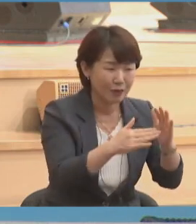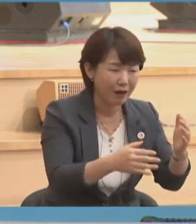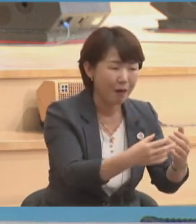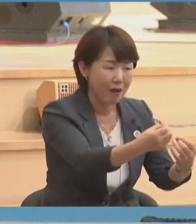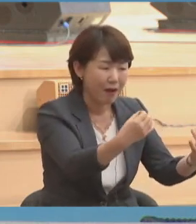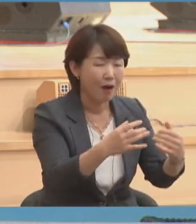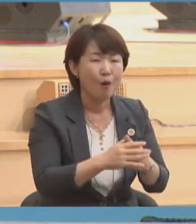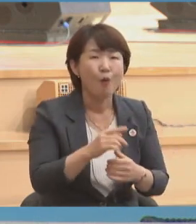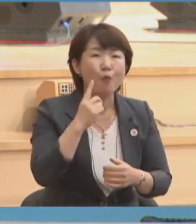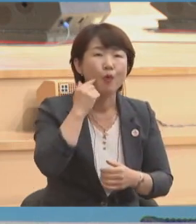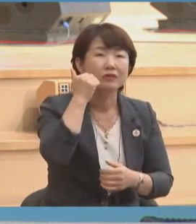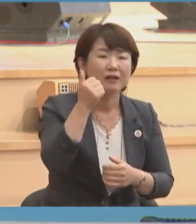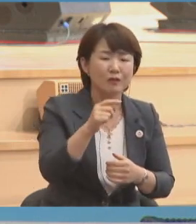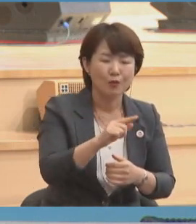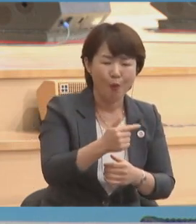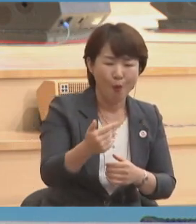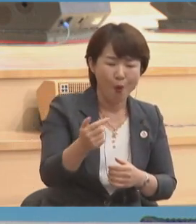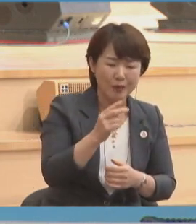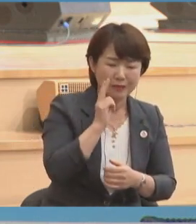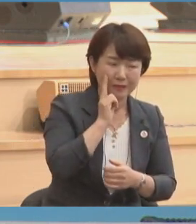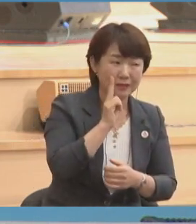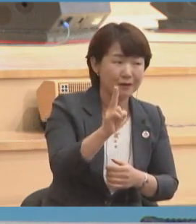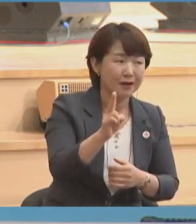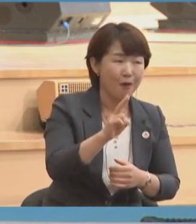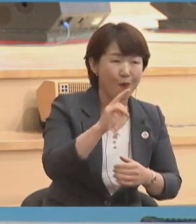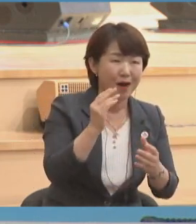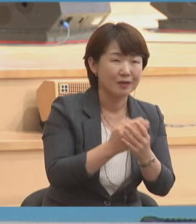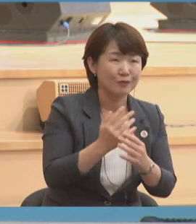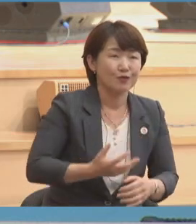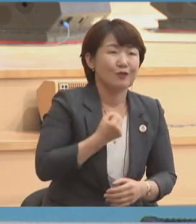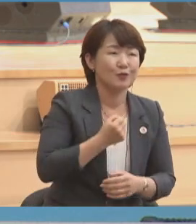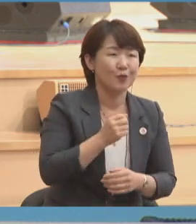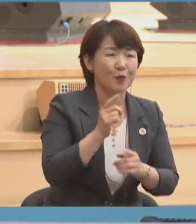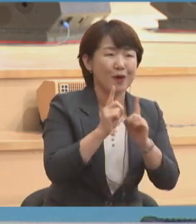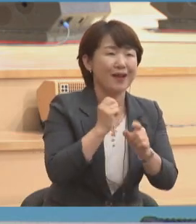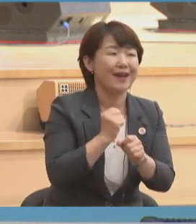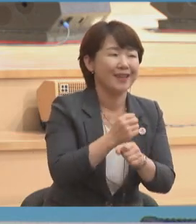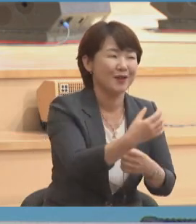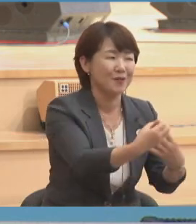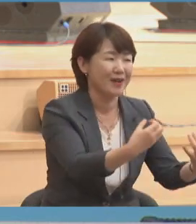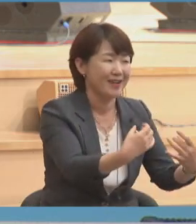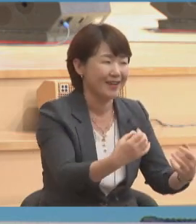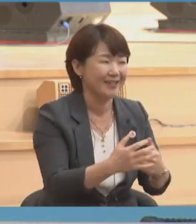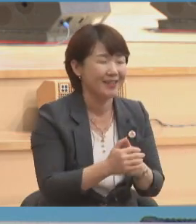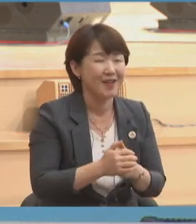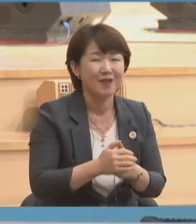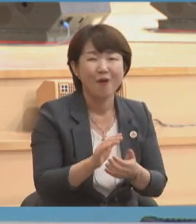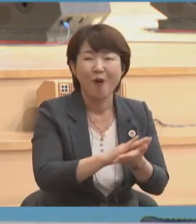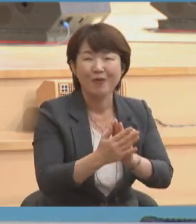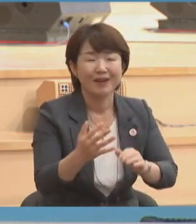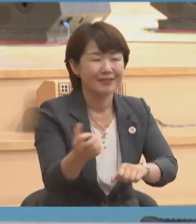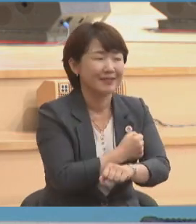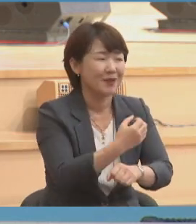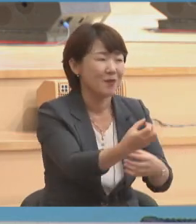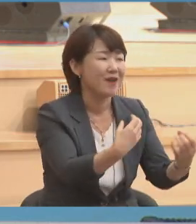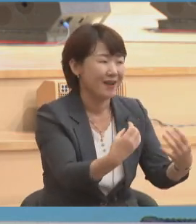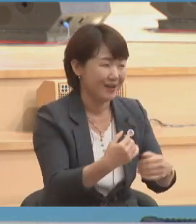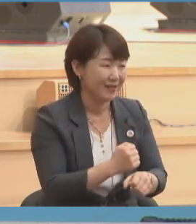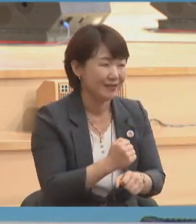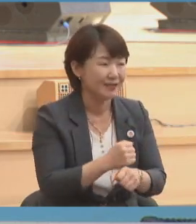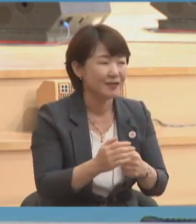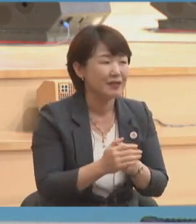과격했다고, 진짜 급진적이었다고, 진짜 레디컬하다 그렇게 말을 했어요.